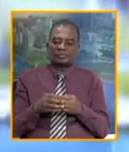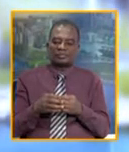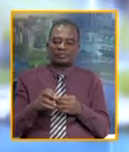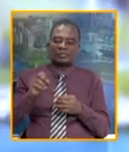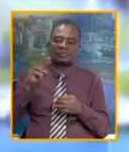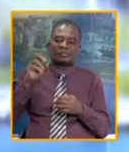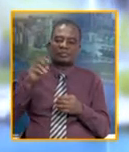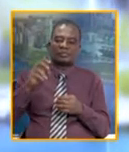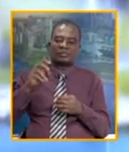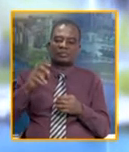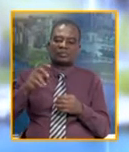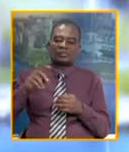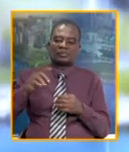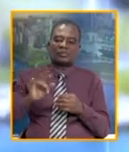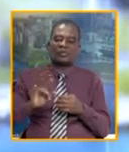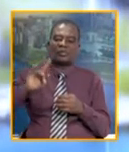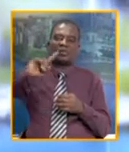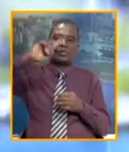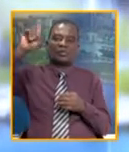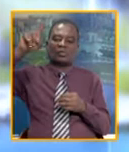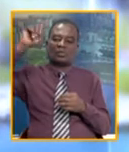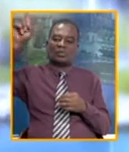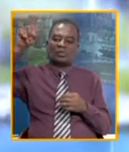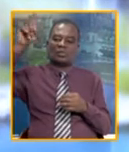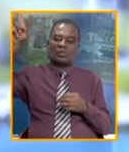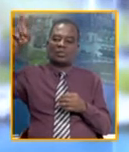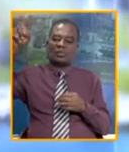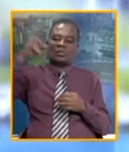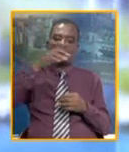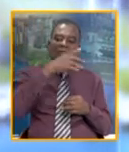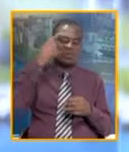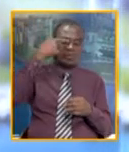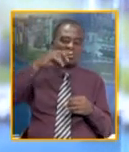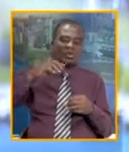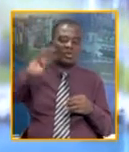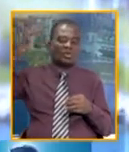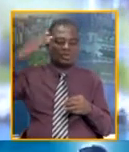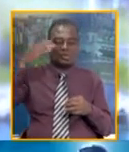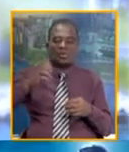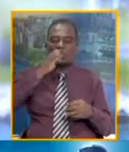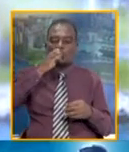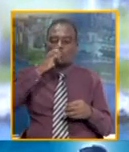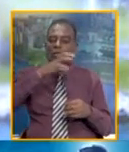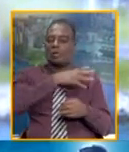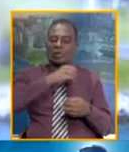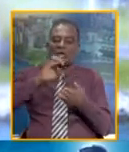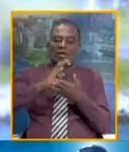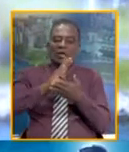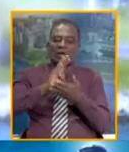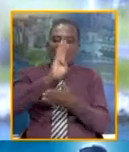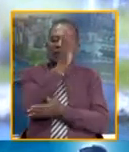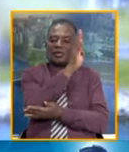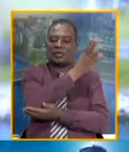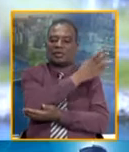12 drones de dernière génération pour le ministère des Eaux et Forêts. C'est un don du programme des Nations Unies pour